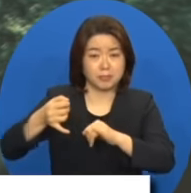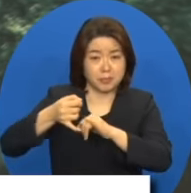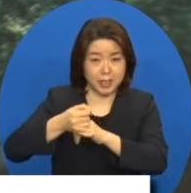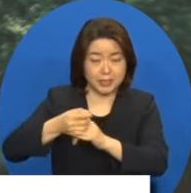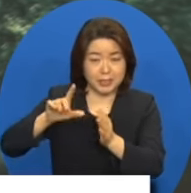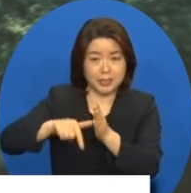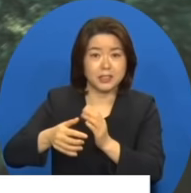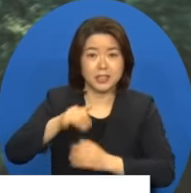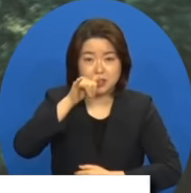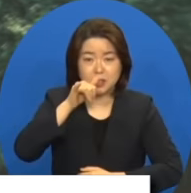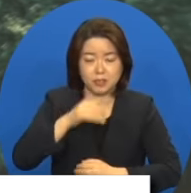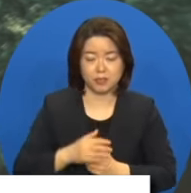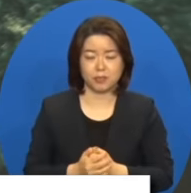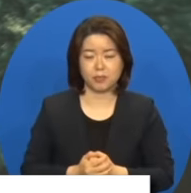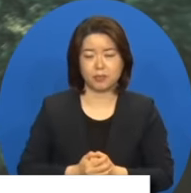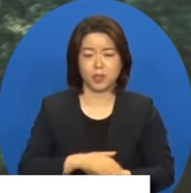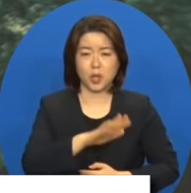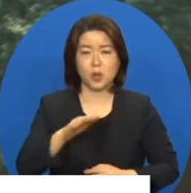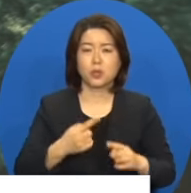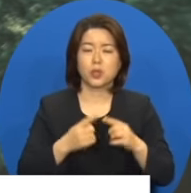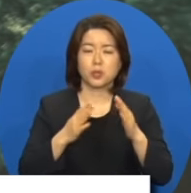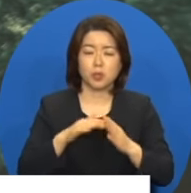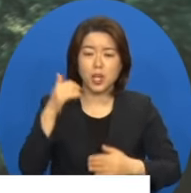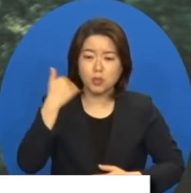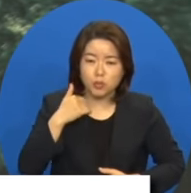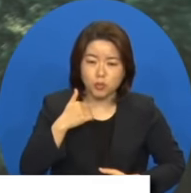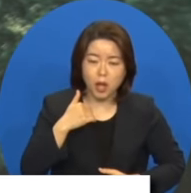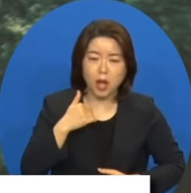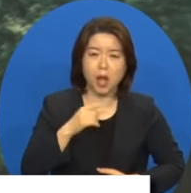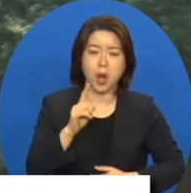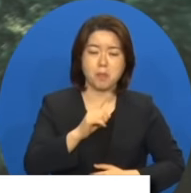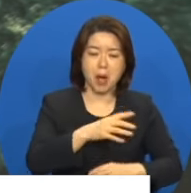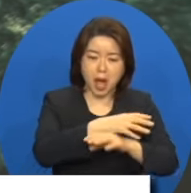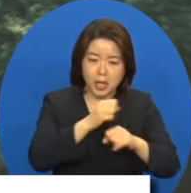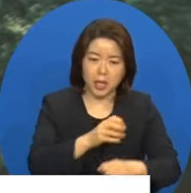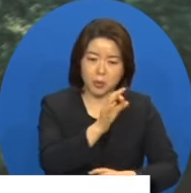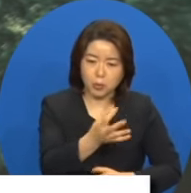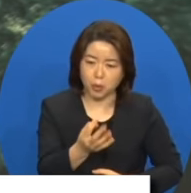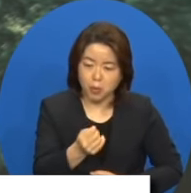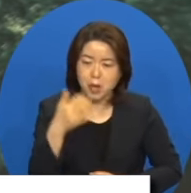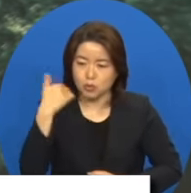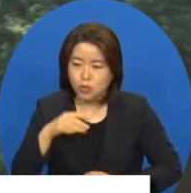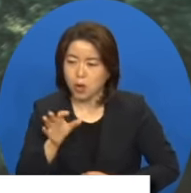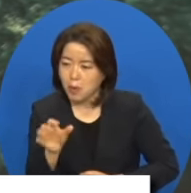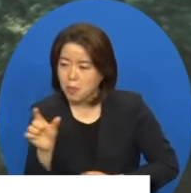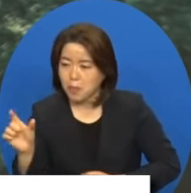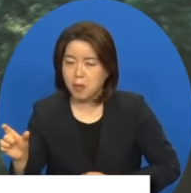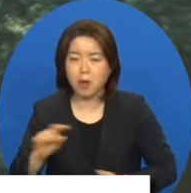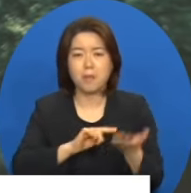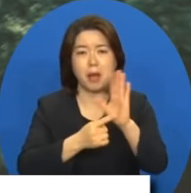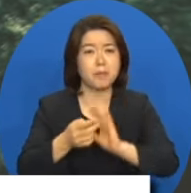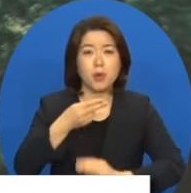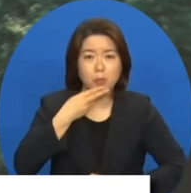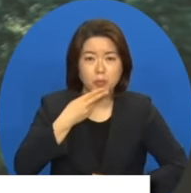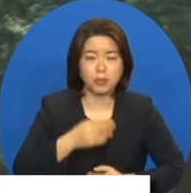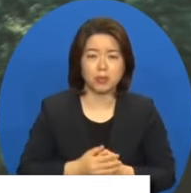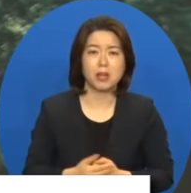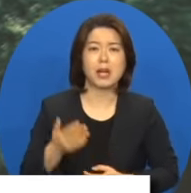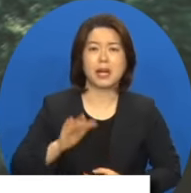저희 교회는 누가 어떤 건축헌금을 했다고 전혀 발표하지 않습니다만 여러분이 그 사정을